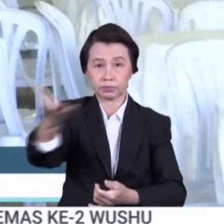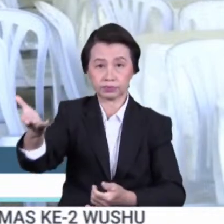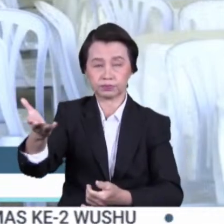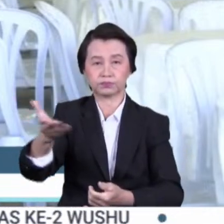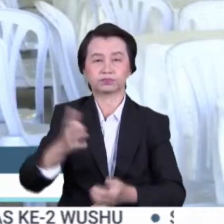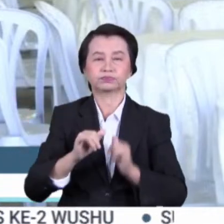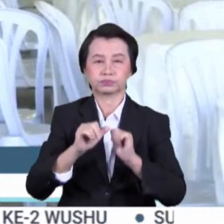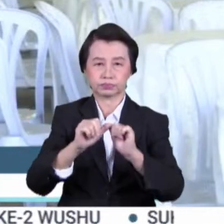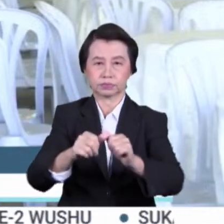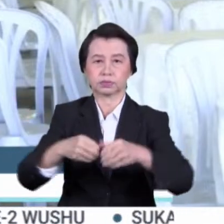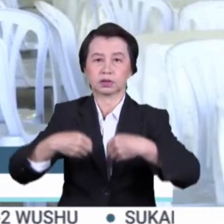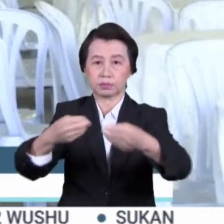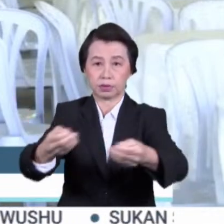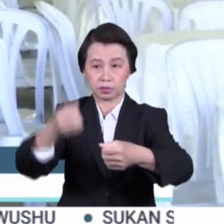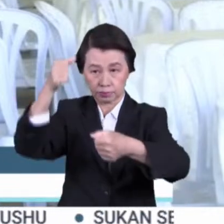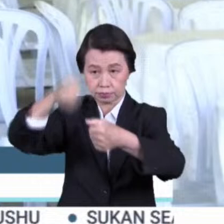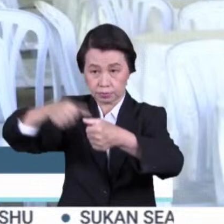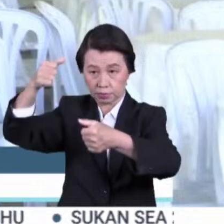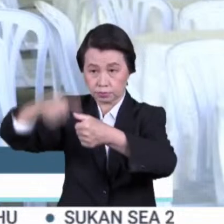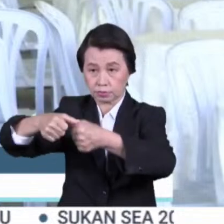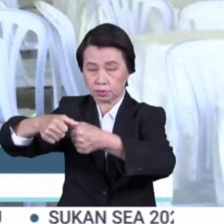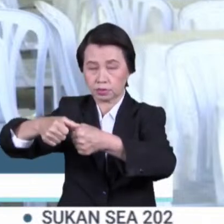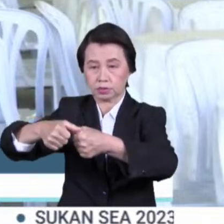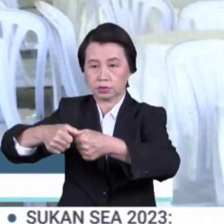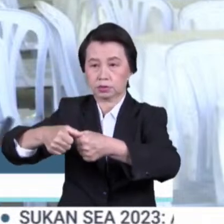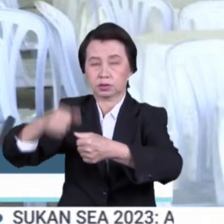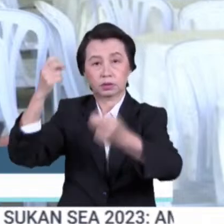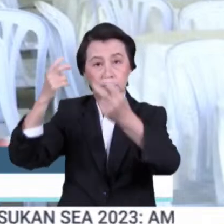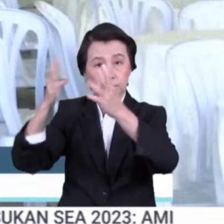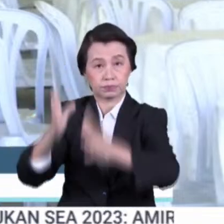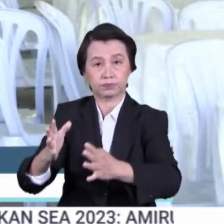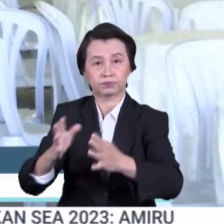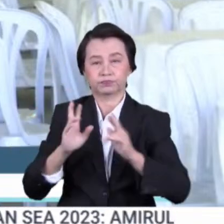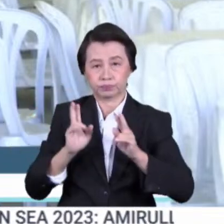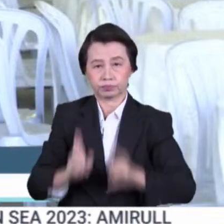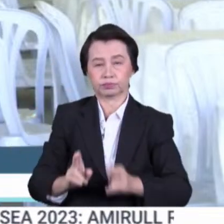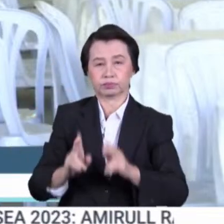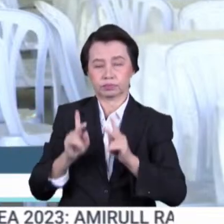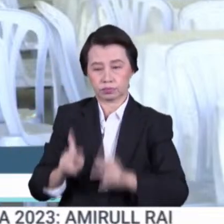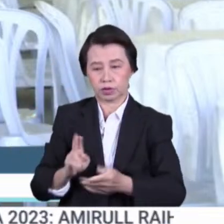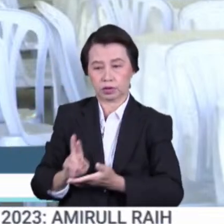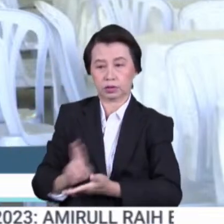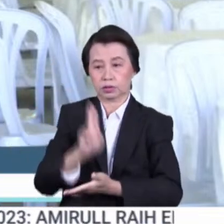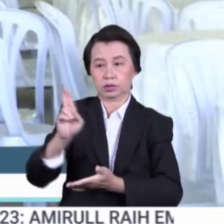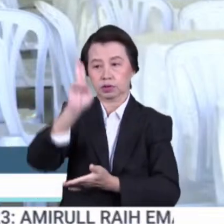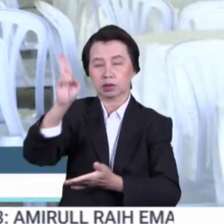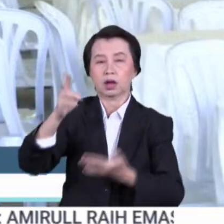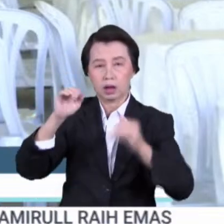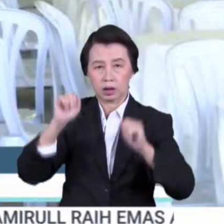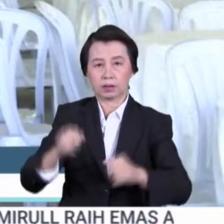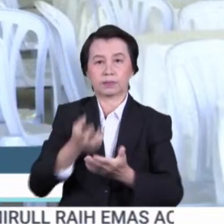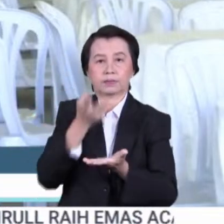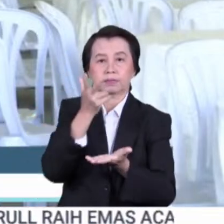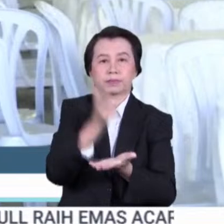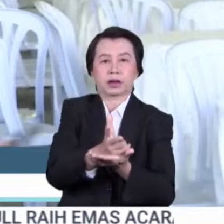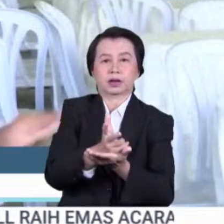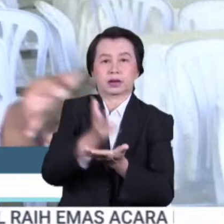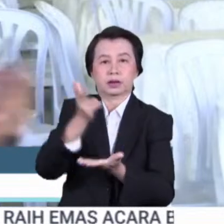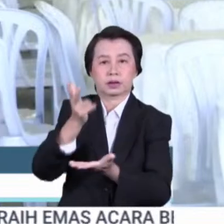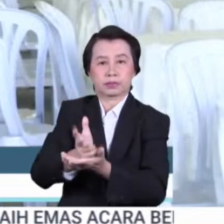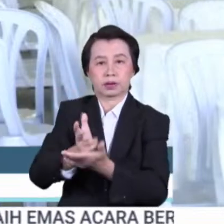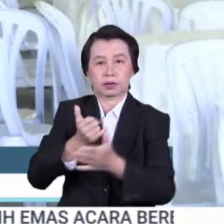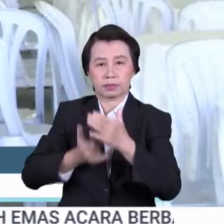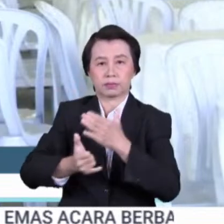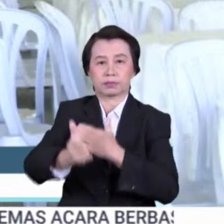terus diberikan peringatan juga perhatian bahawa pihak Uniza turut memberikan kemudahan memakai kenderaan anda